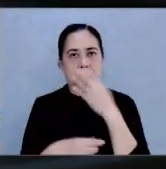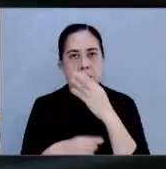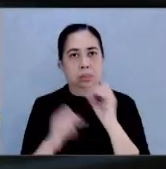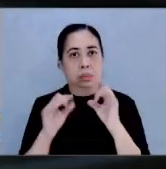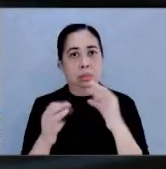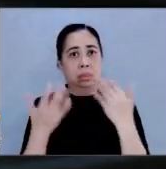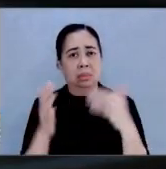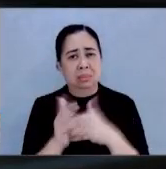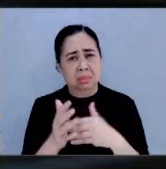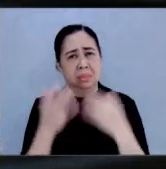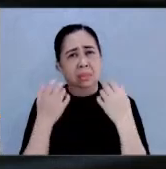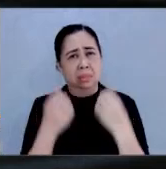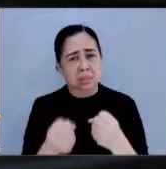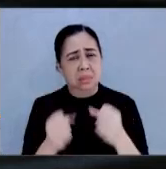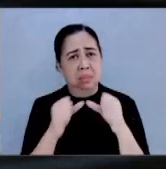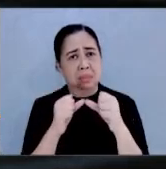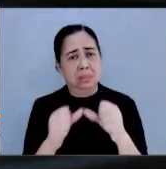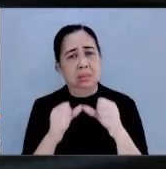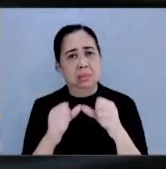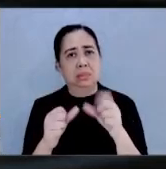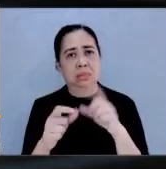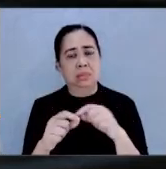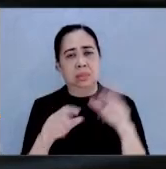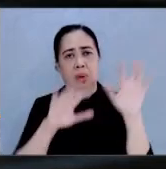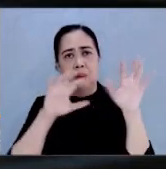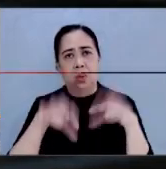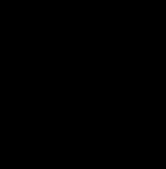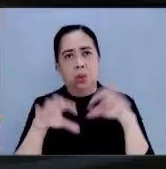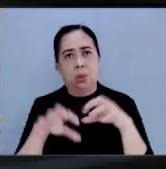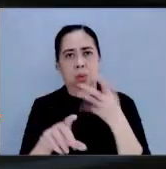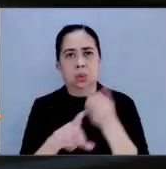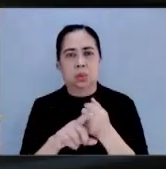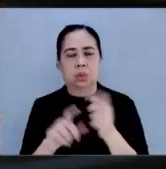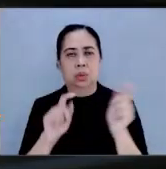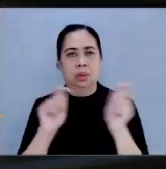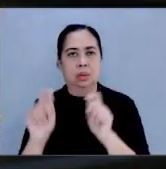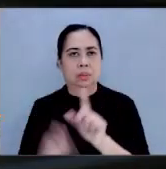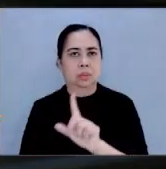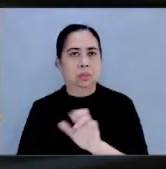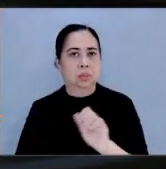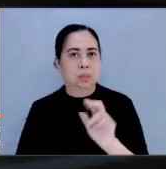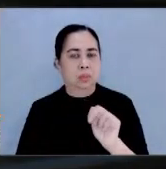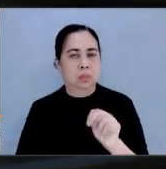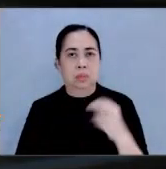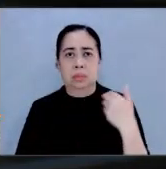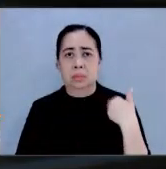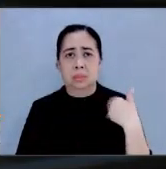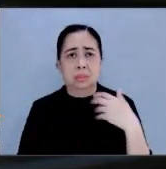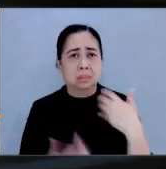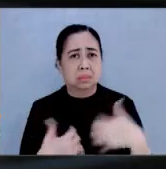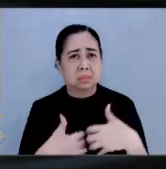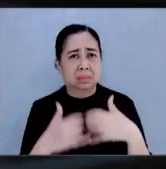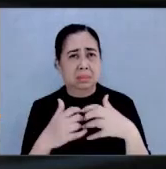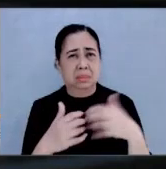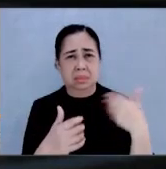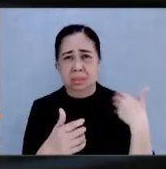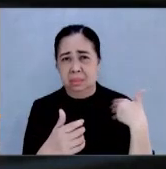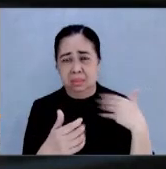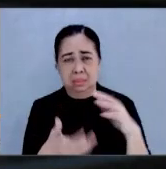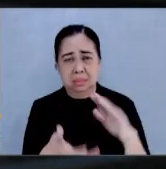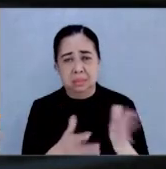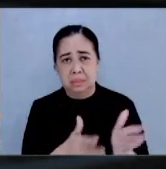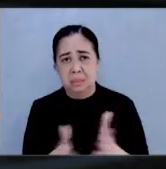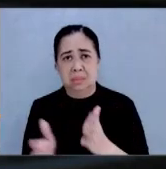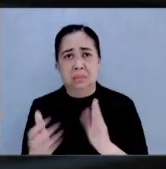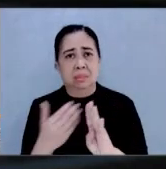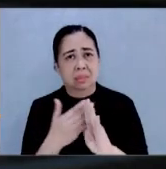pa at magtuloy-tuloy yung buhos na ulan dulot nga ng Bagyong Leon. Hindi pa rin kasi sila tuluyang nakakaayos at